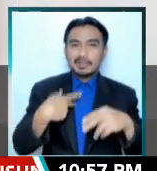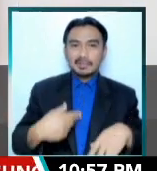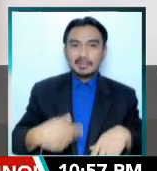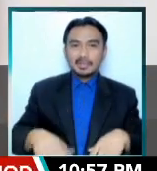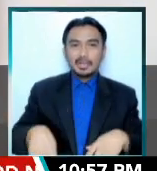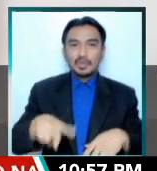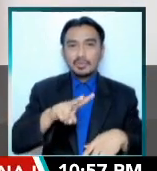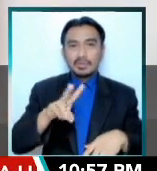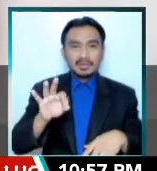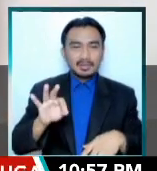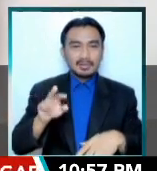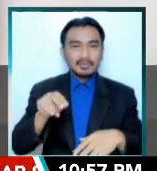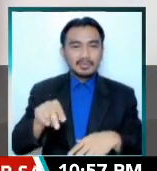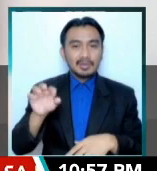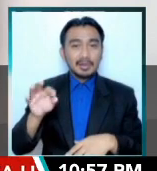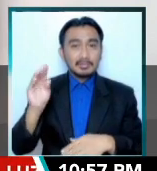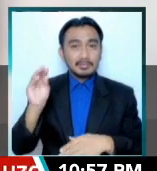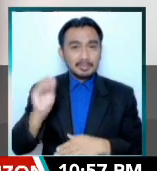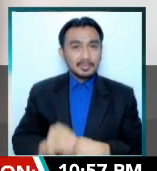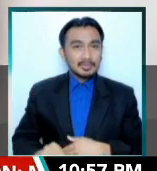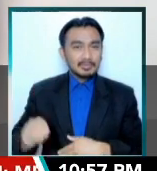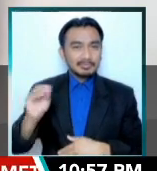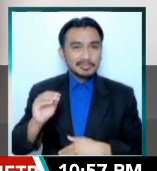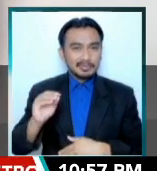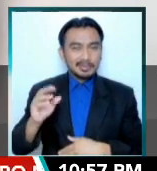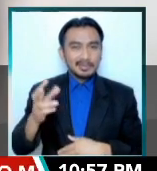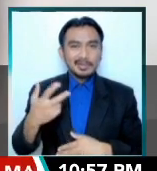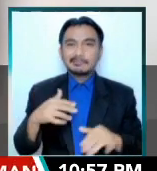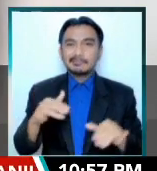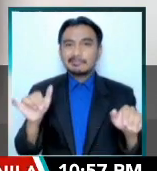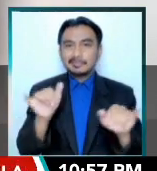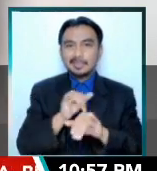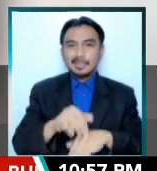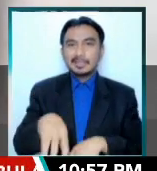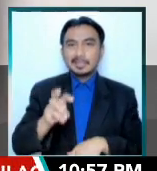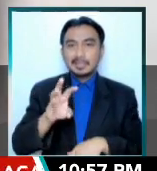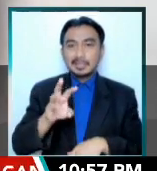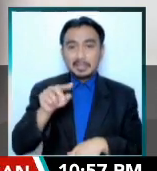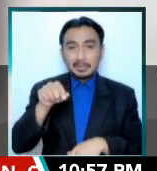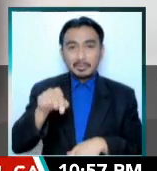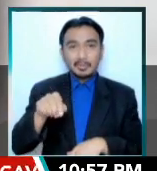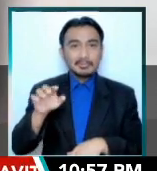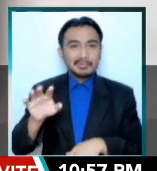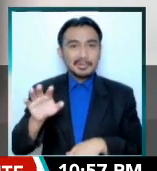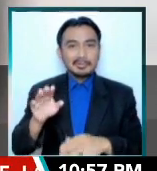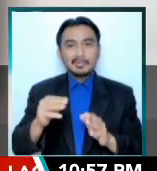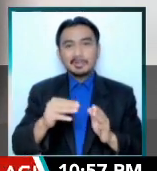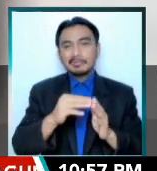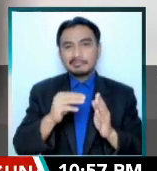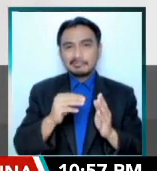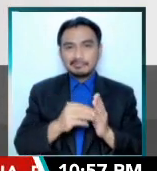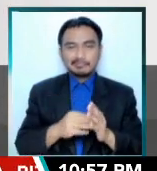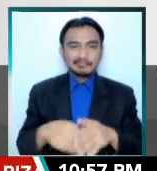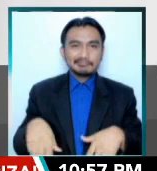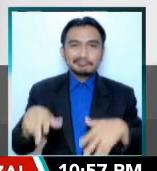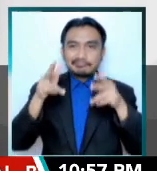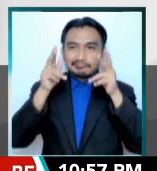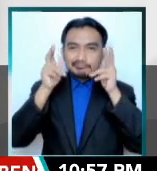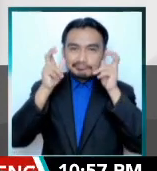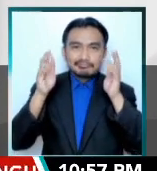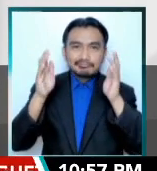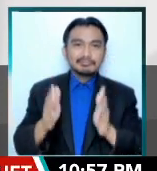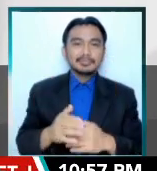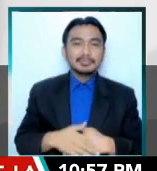share katumbas ng 6.19 million na tagapakinig. Highest rating din ang kanilang programa sa tanghali